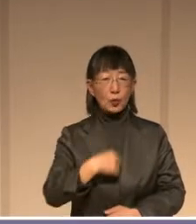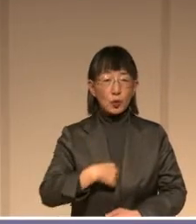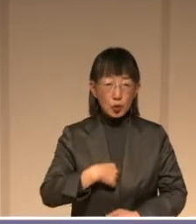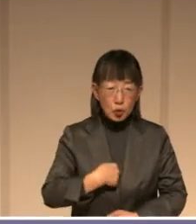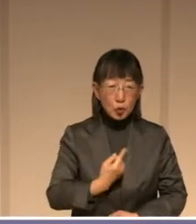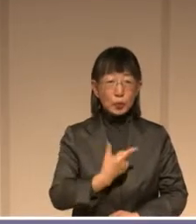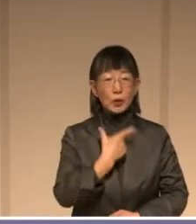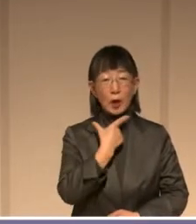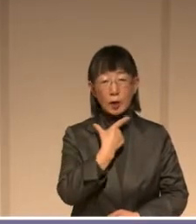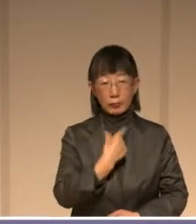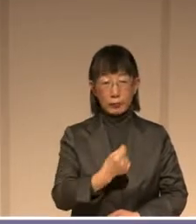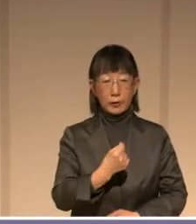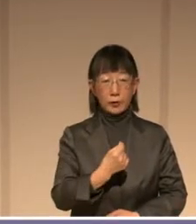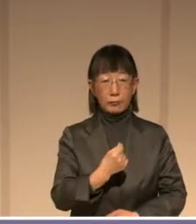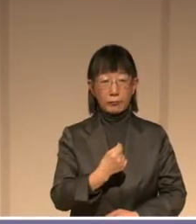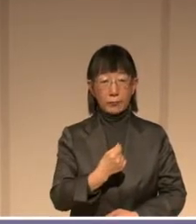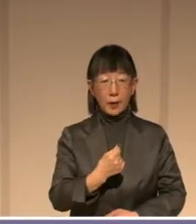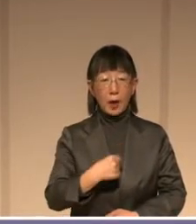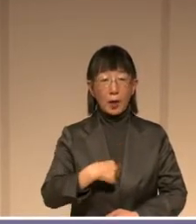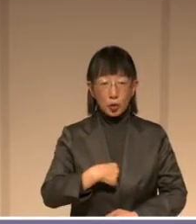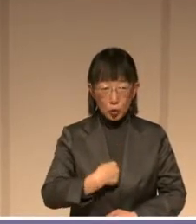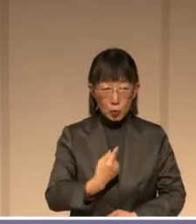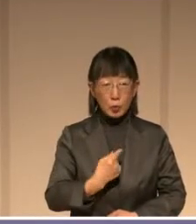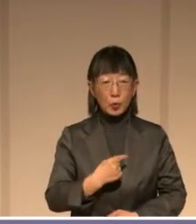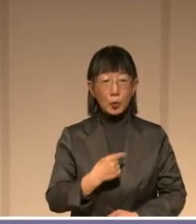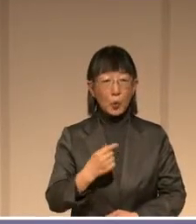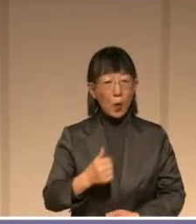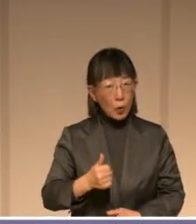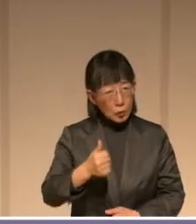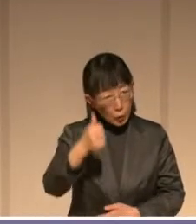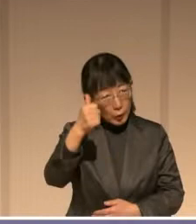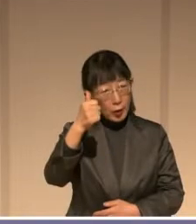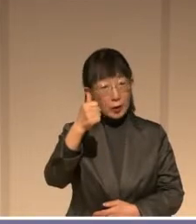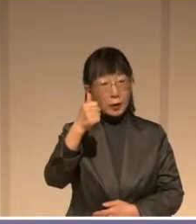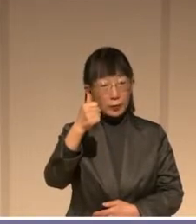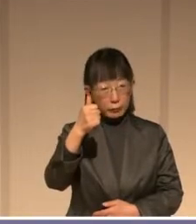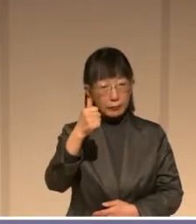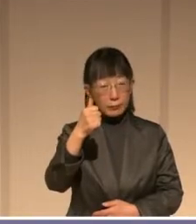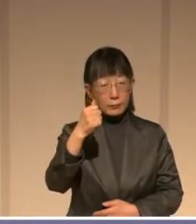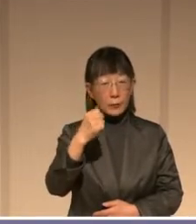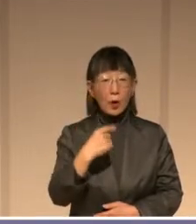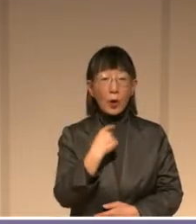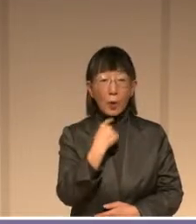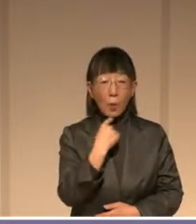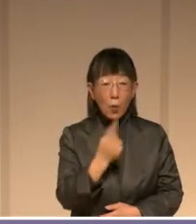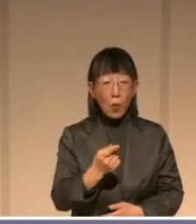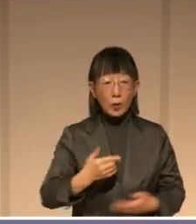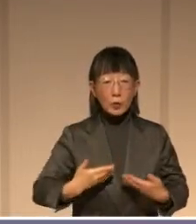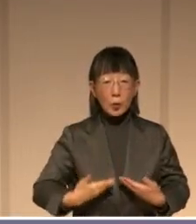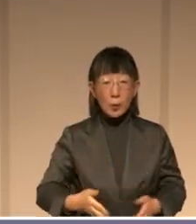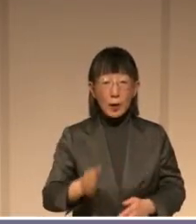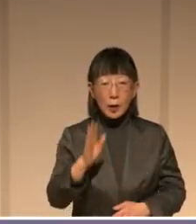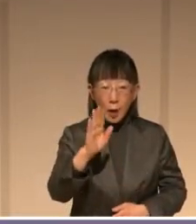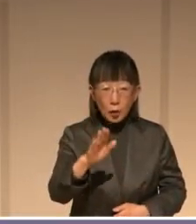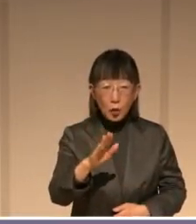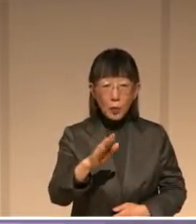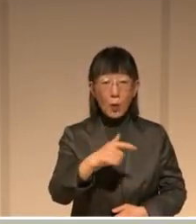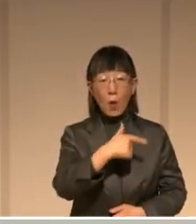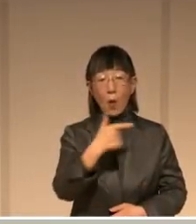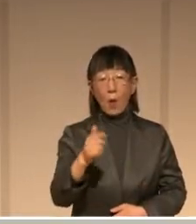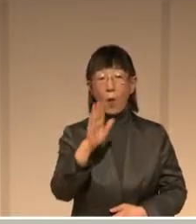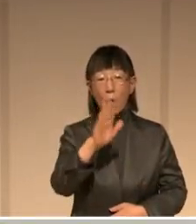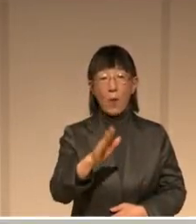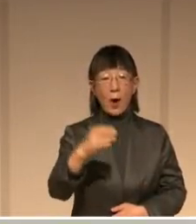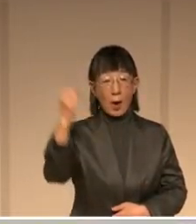uc 生まれ変わったも大前コーチになりたいですいいですねぇあるあなたしかないしてい